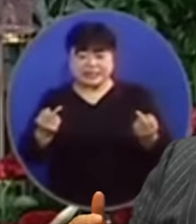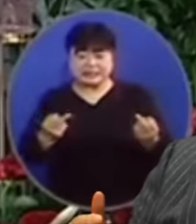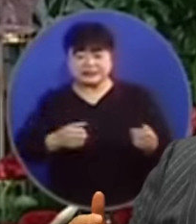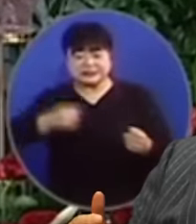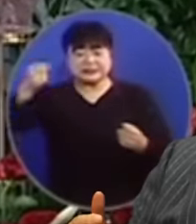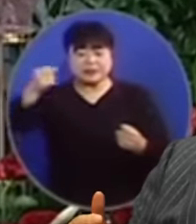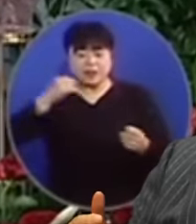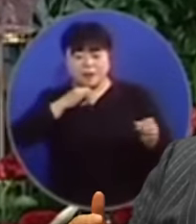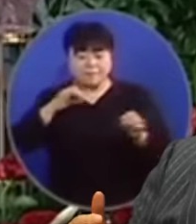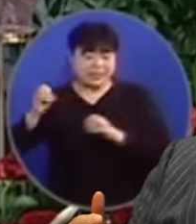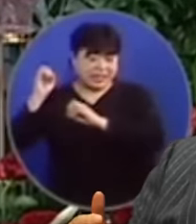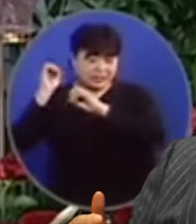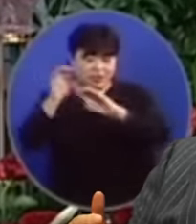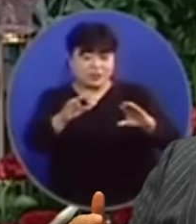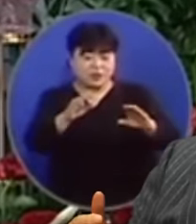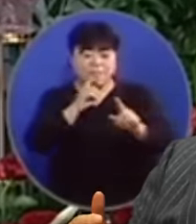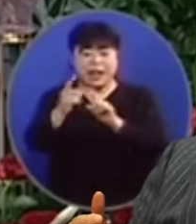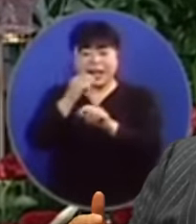바다에 던지라 말하고